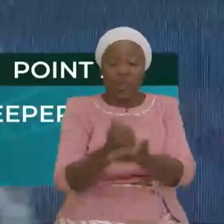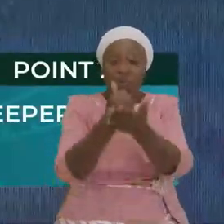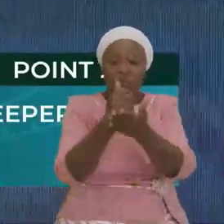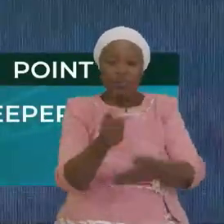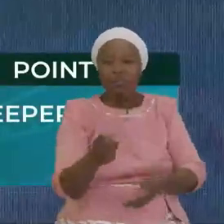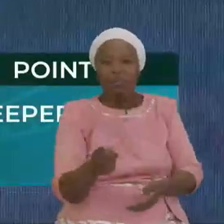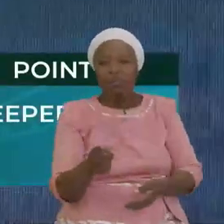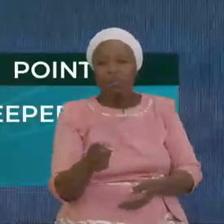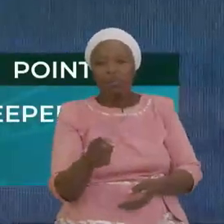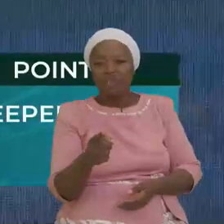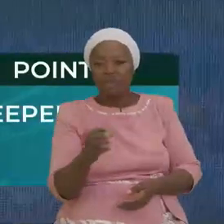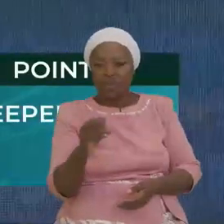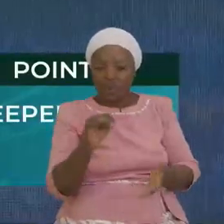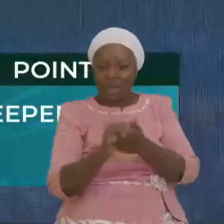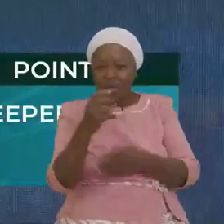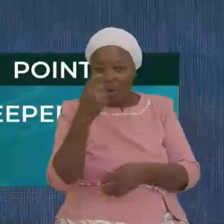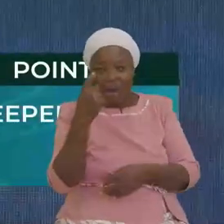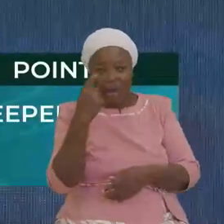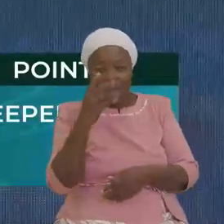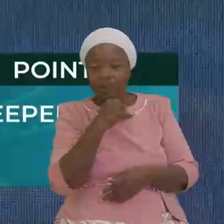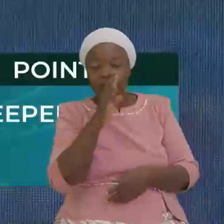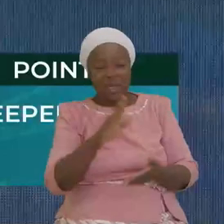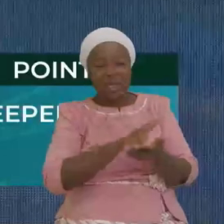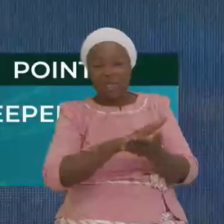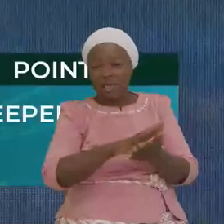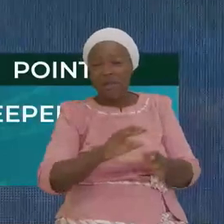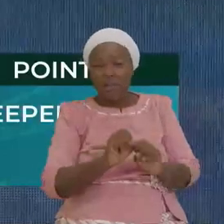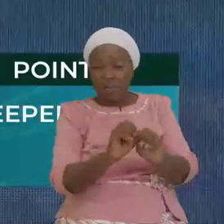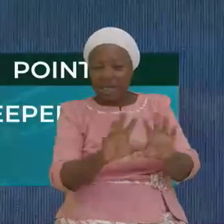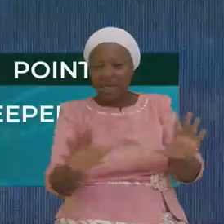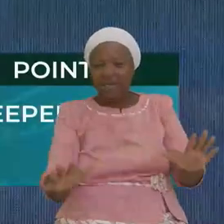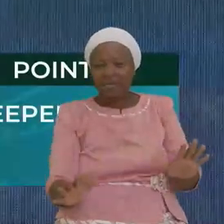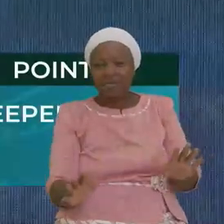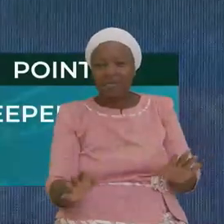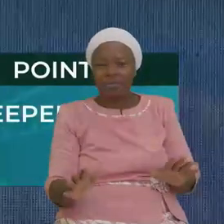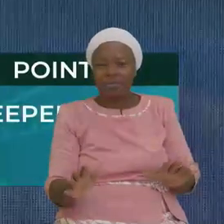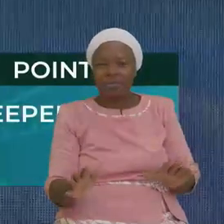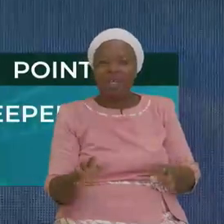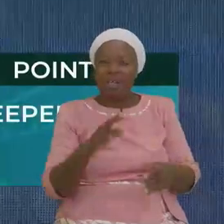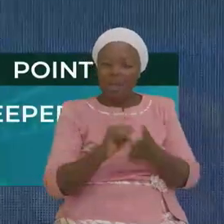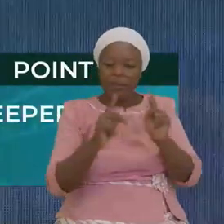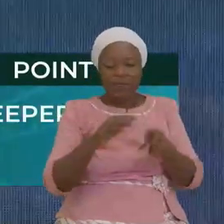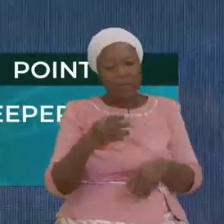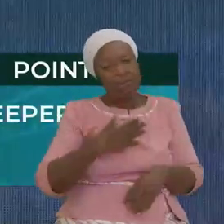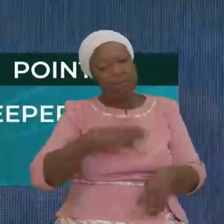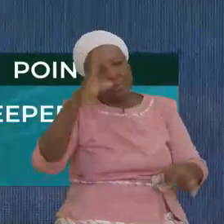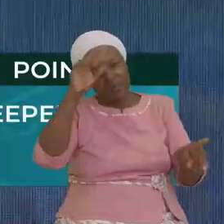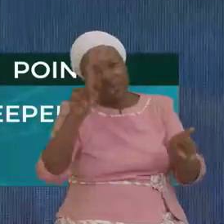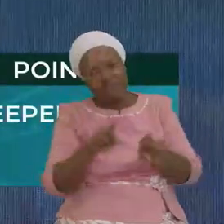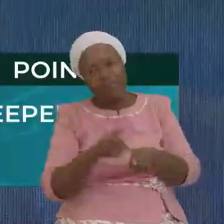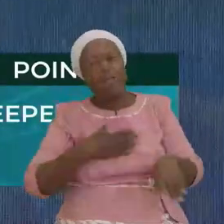Et puis, la personne qui aimerait vous aider pour que votre vision soit